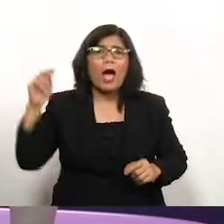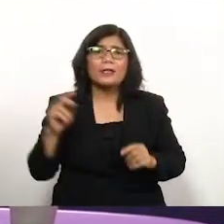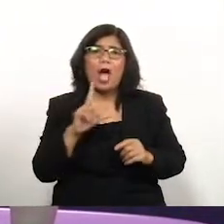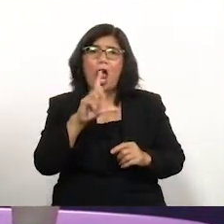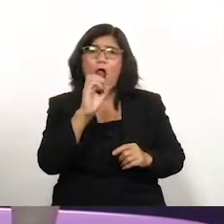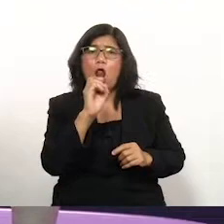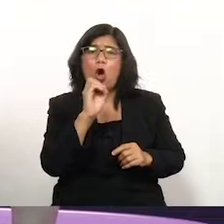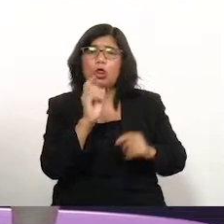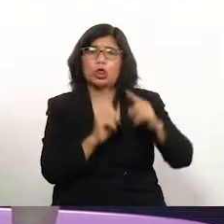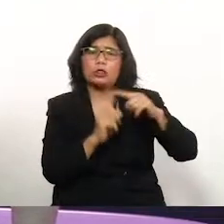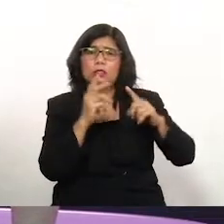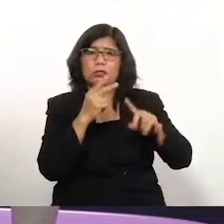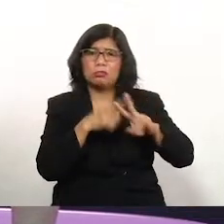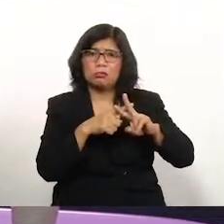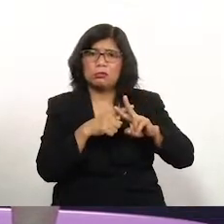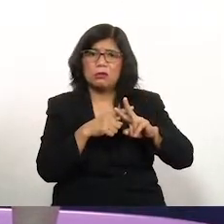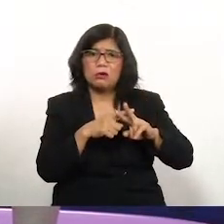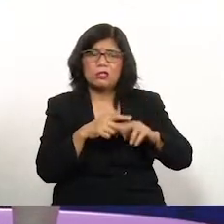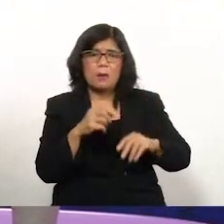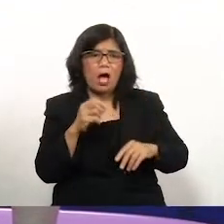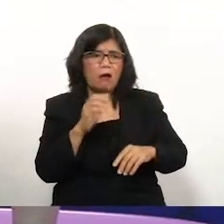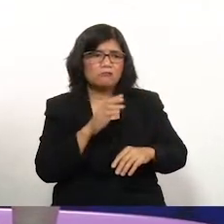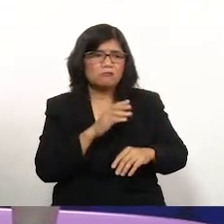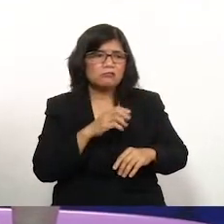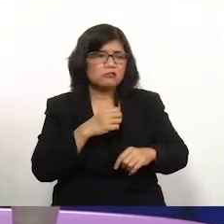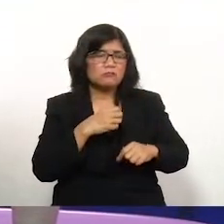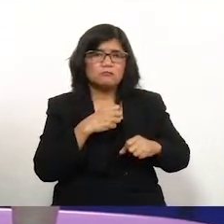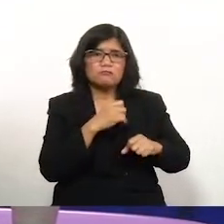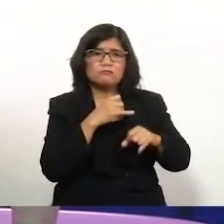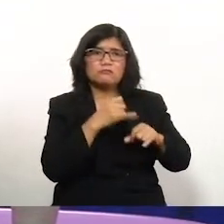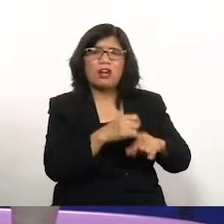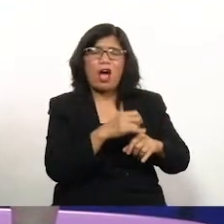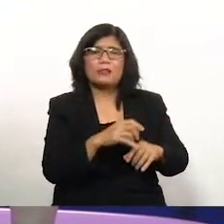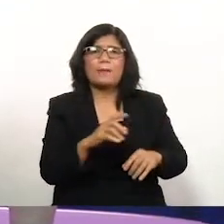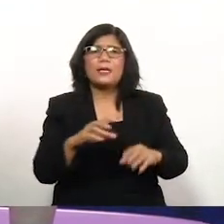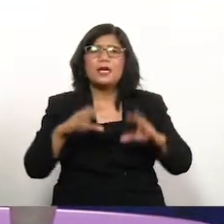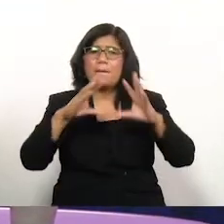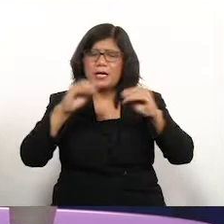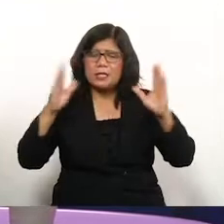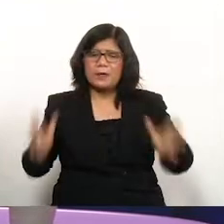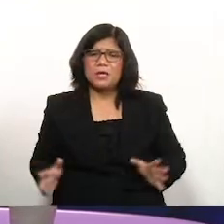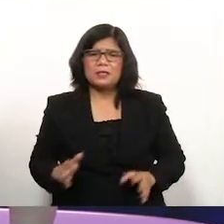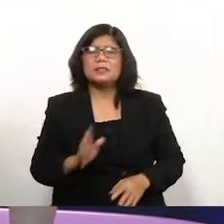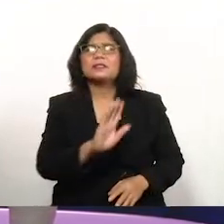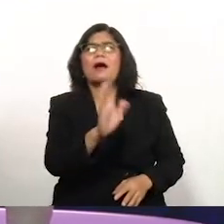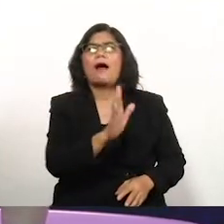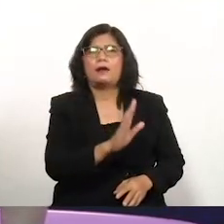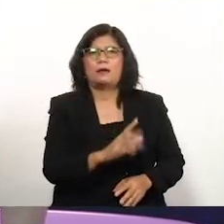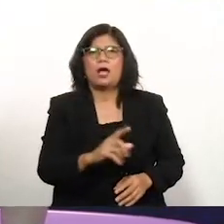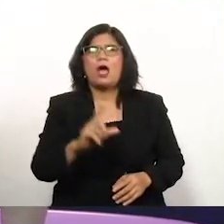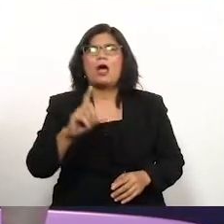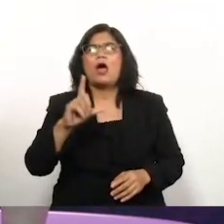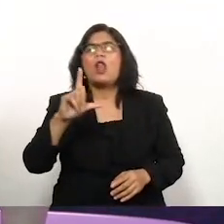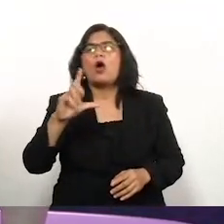lebih hebat dari kita dia tidak bilang pakai pokoknya sikat noh dia suruh pakai pokoknya justru tidak berurusan dengan itu dia hampiri Sony